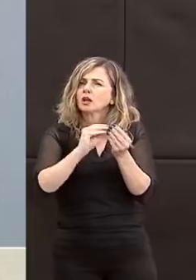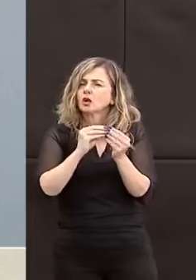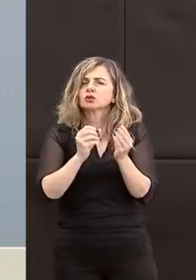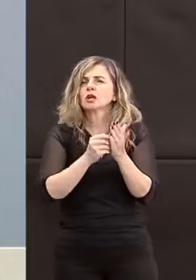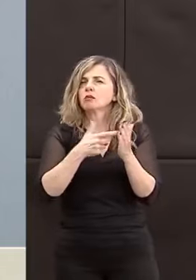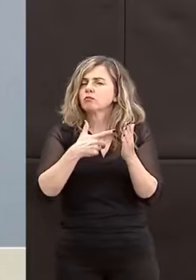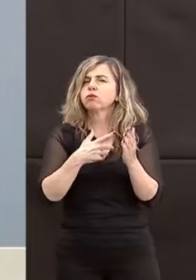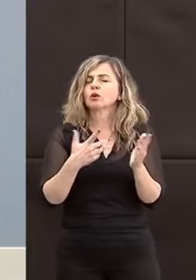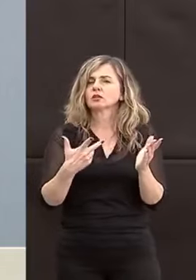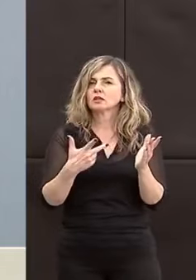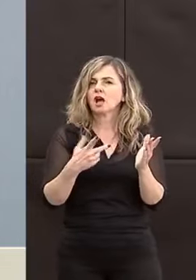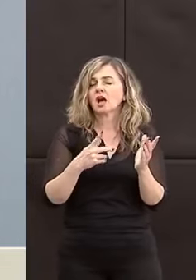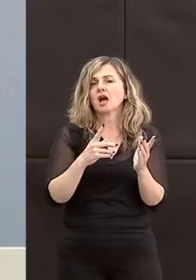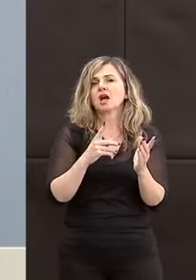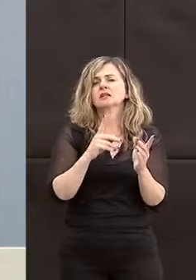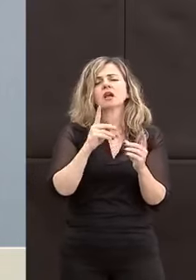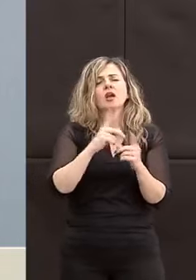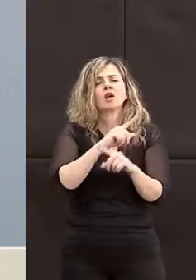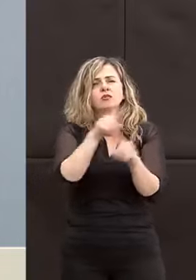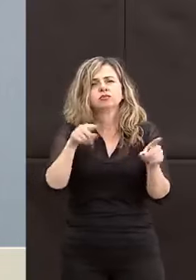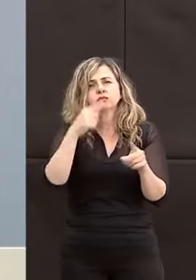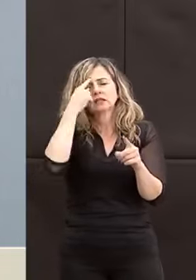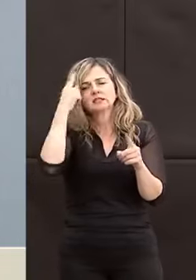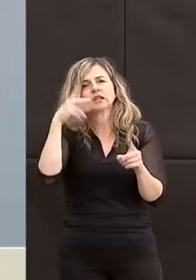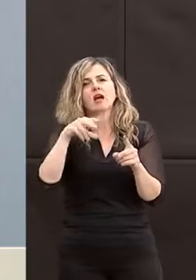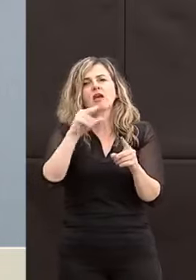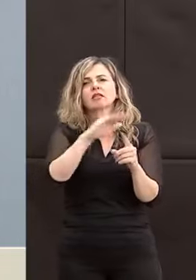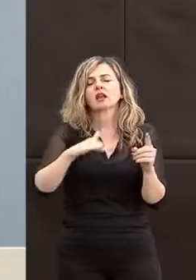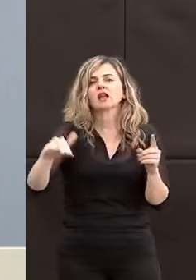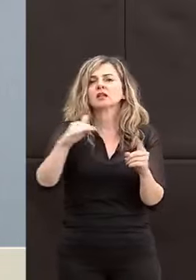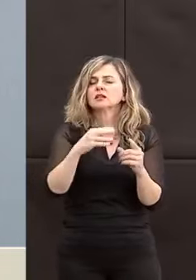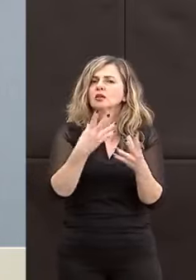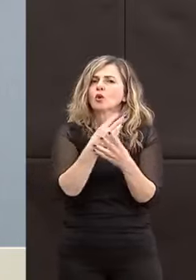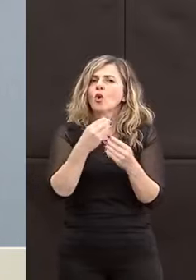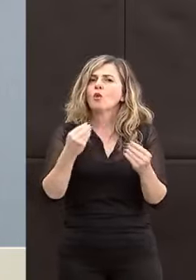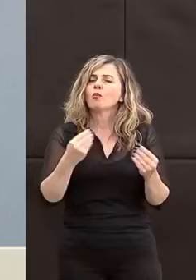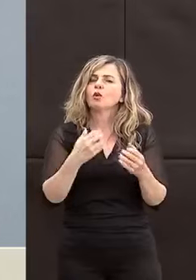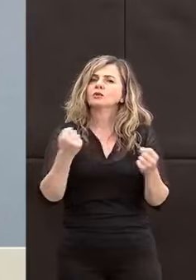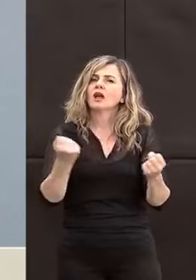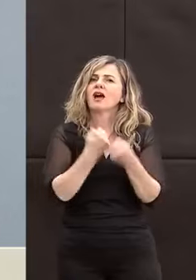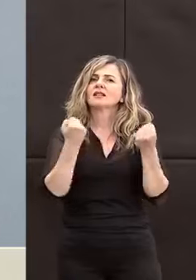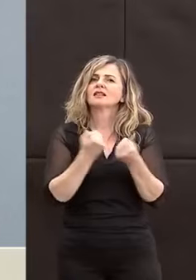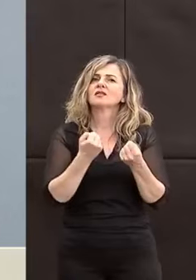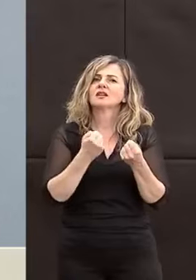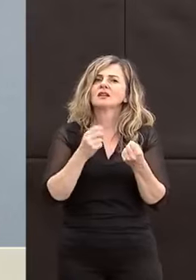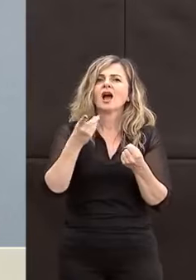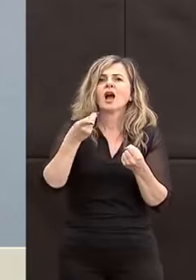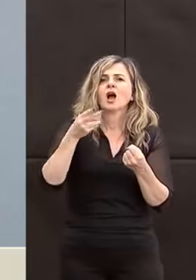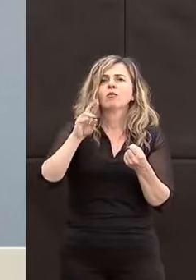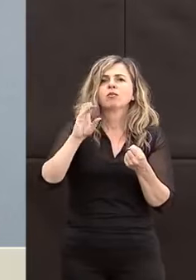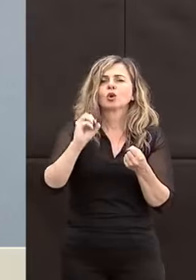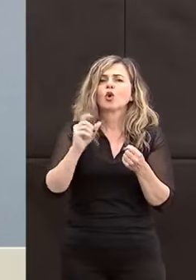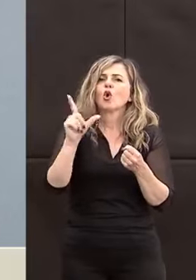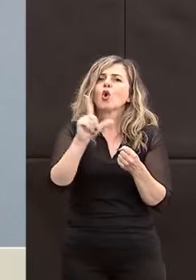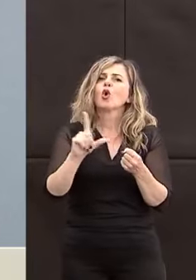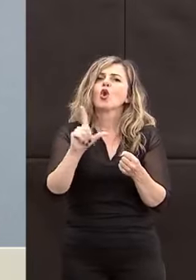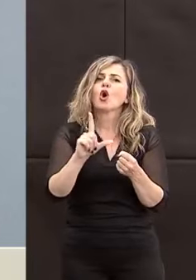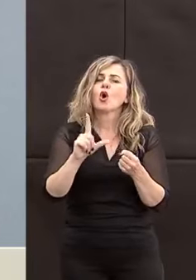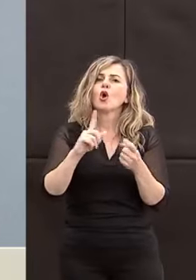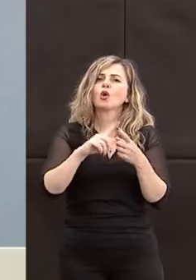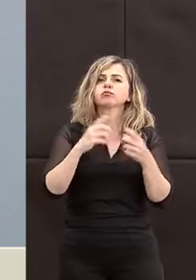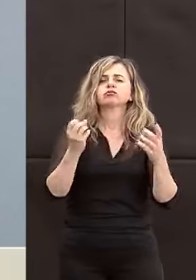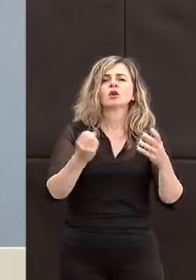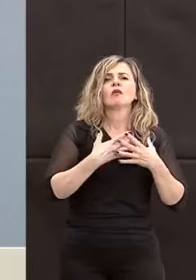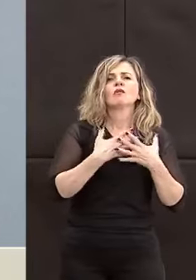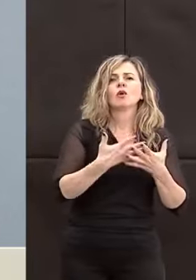trentino quante pro loco quante attività volontaristiche che abbiamo e quante iniziative